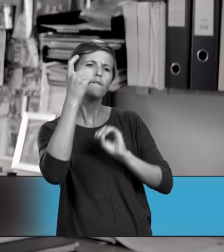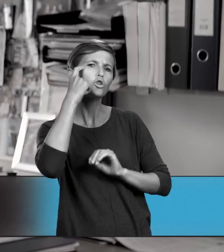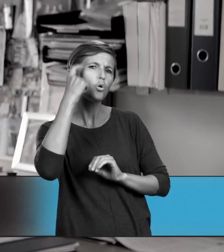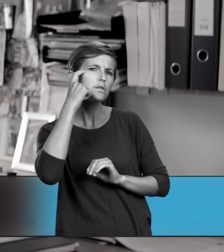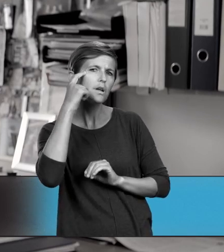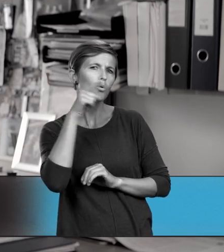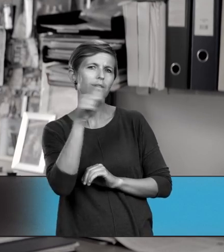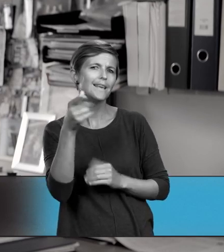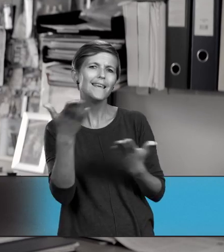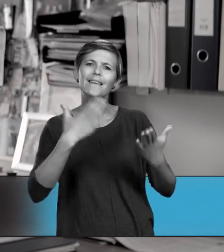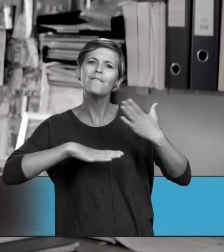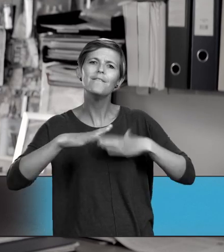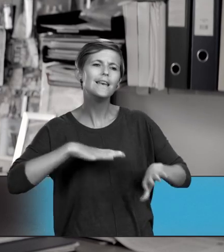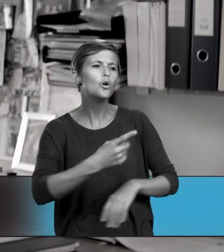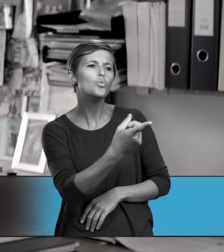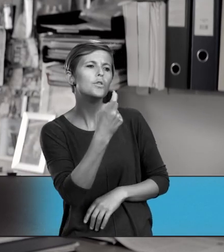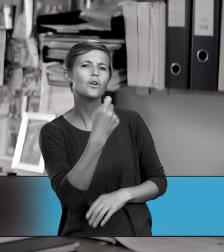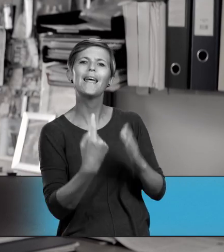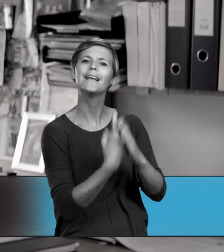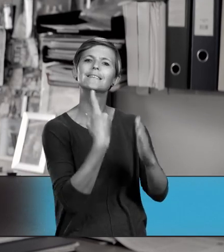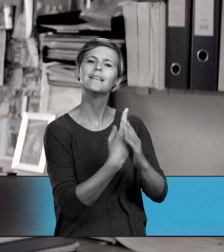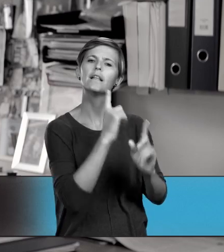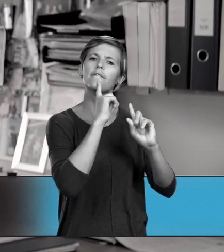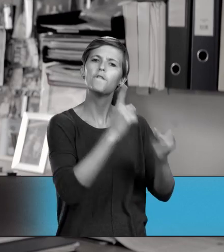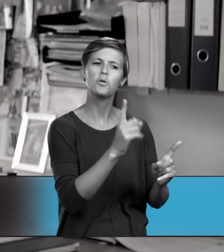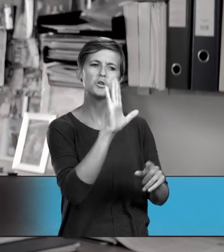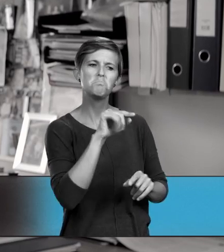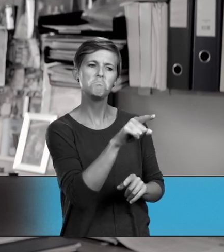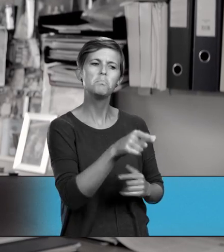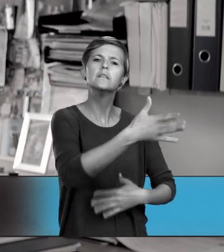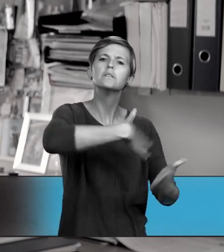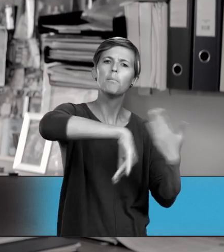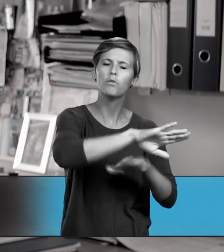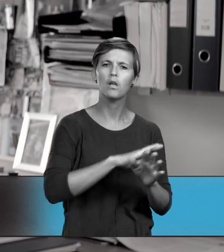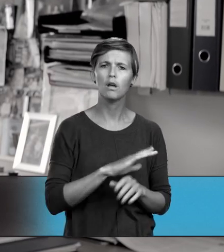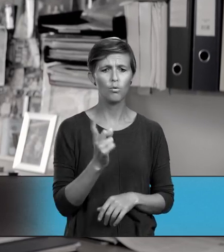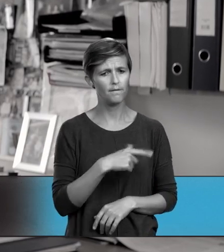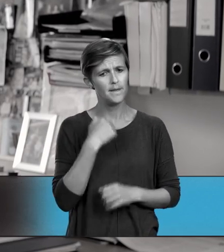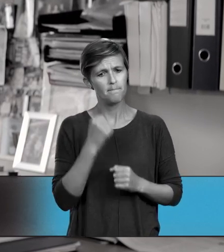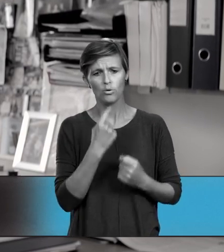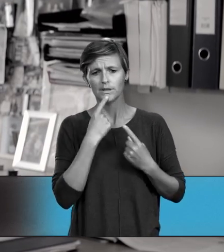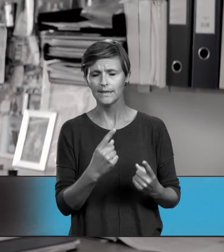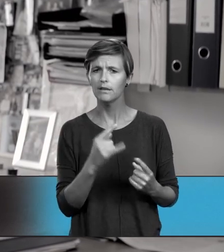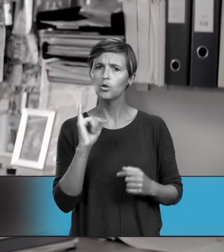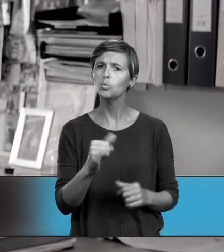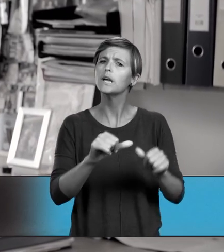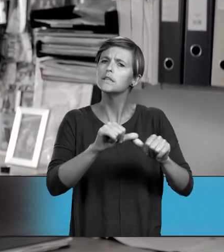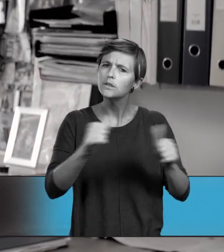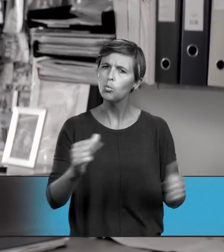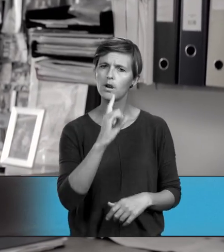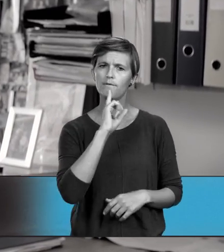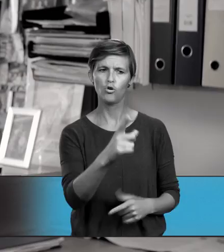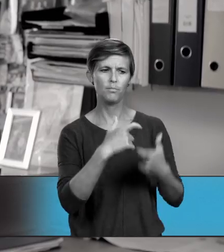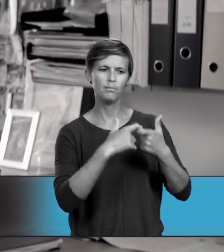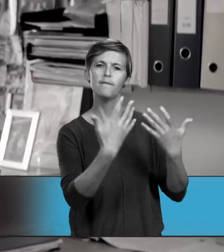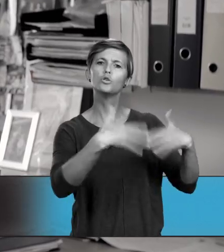forståelse, og i for liten grad er villige til å utfordre eksisterende fordommer i samfunnet. Det må vi bare si, at det er store